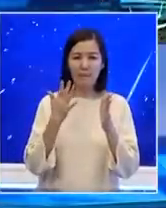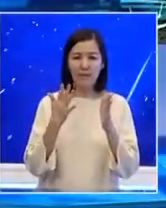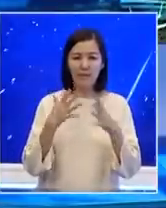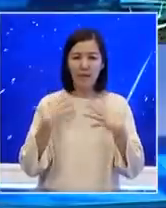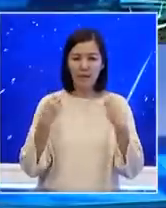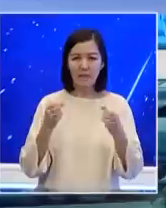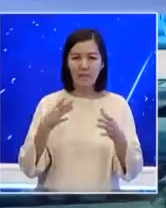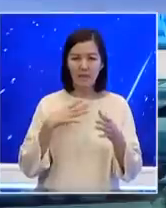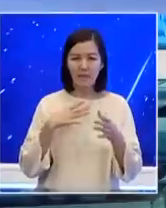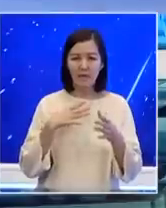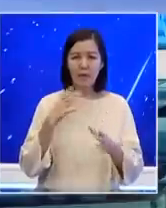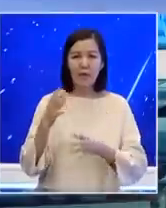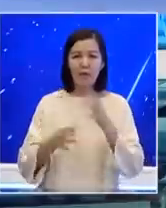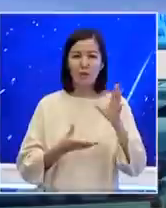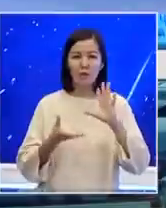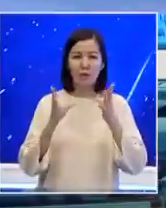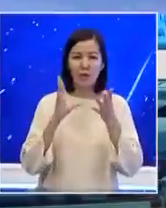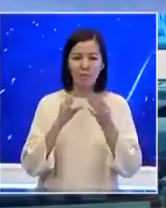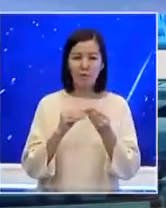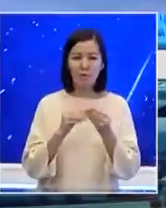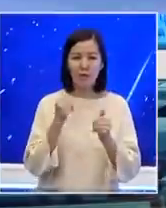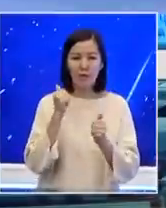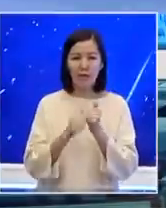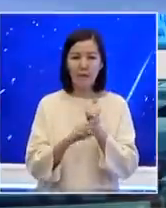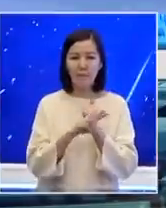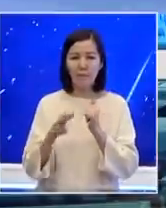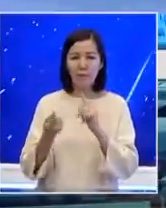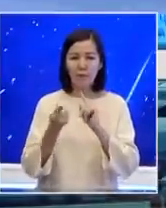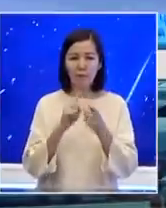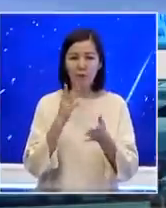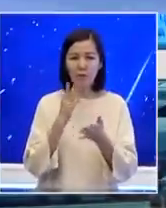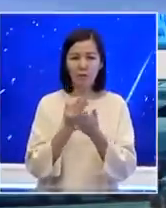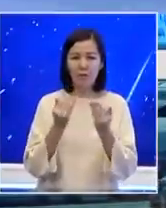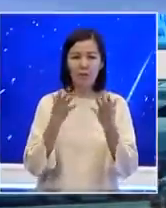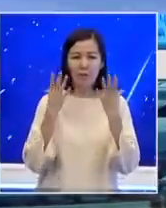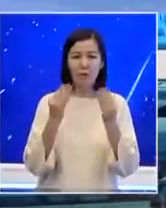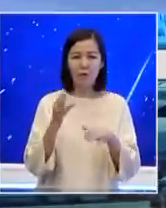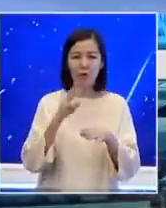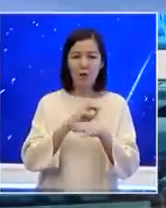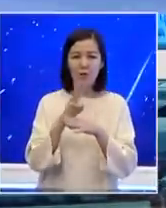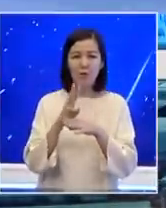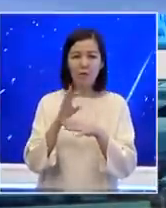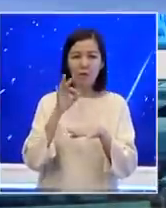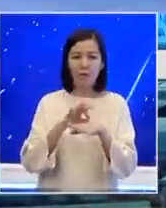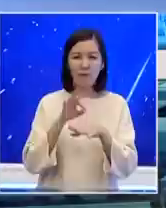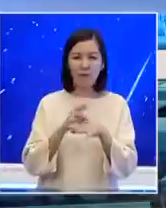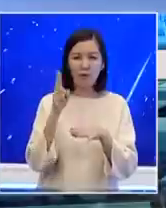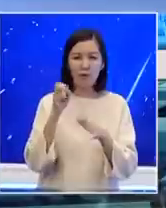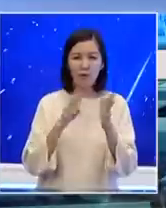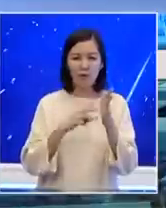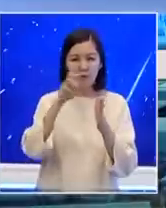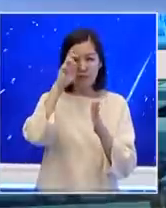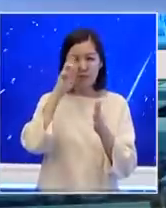қатарға қосылыпты. Жер жаһанда мәліметтер тіпті минут сайын өзгеріп жатыр. Қазіргі күні COVID-19 вирусы 208